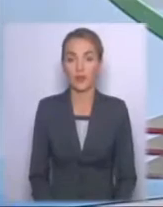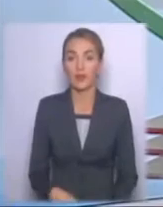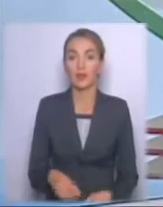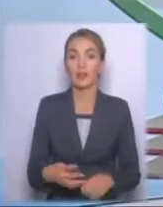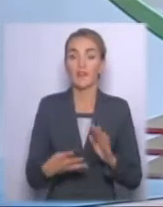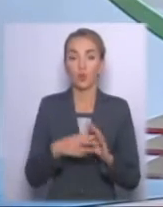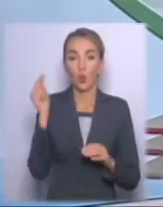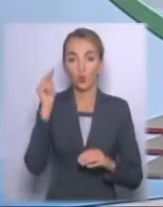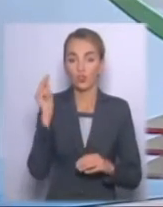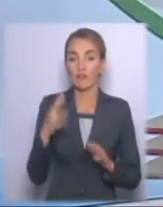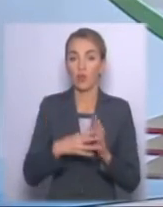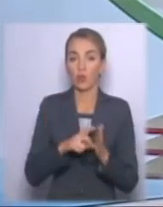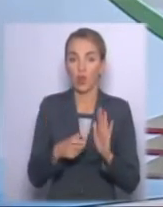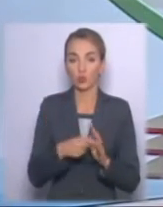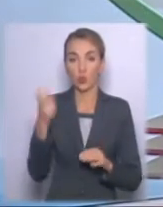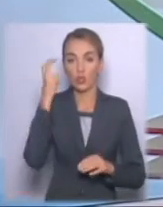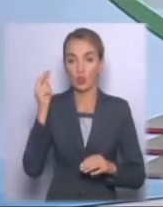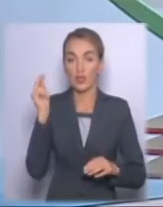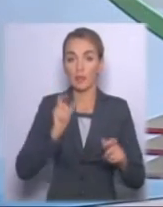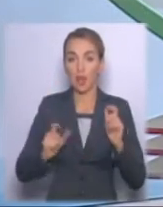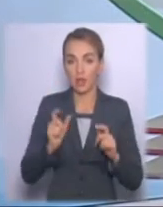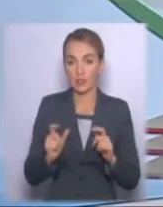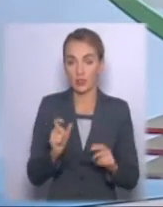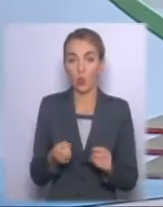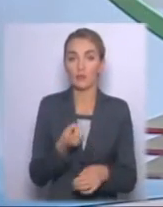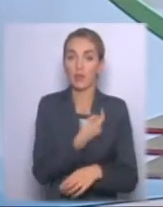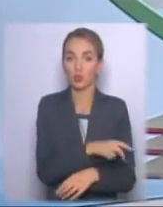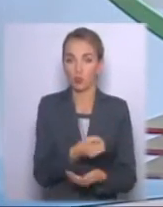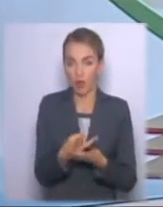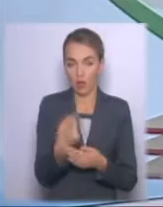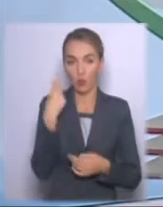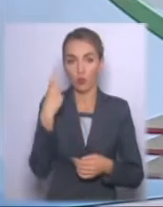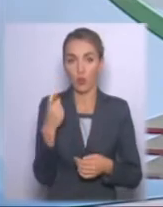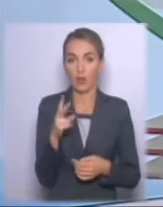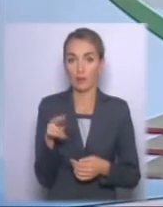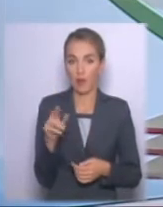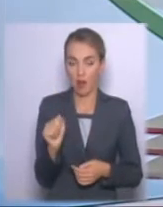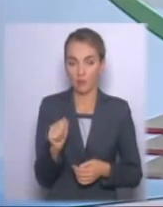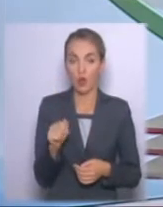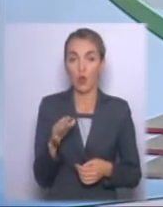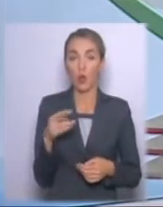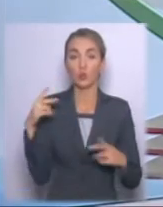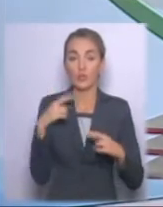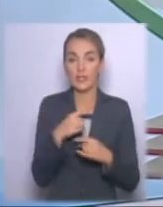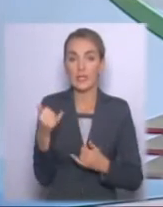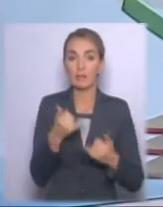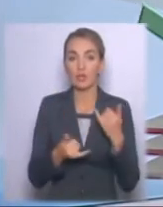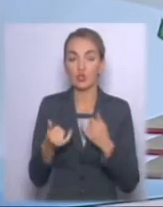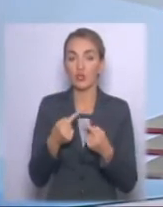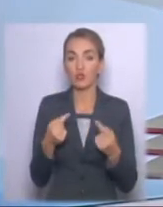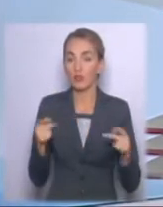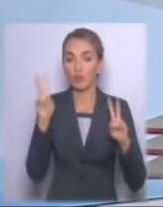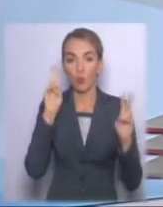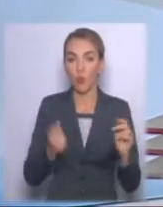9 учнів 9 класу столичної гімназії «Слов'янський ліцей» госпіталізували, повідомили КМДА. Вони отруїлися хімічною речовиною